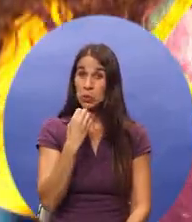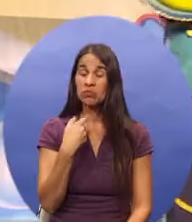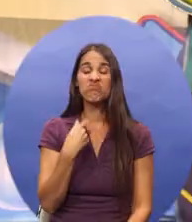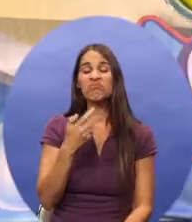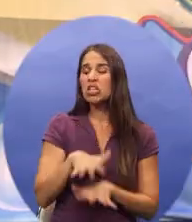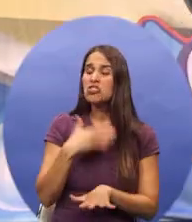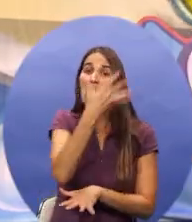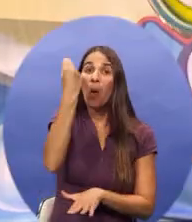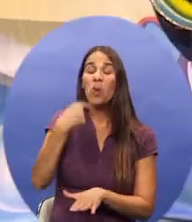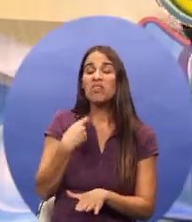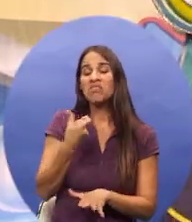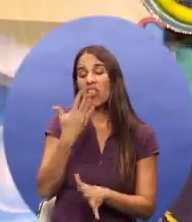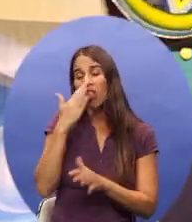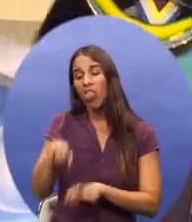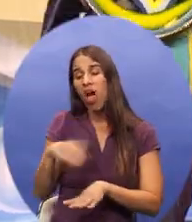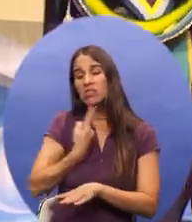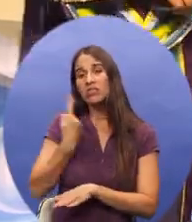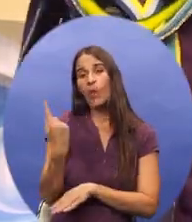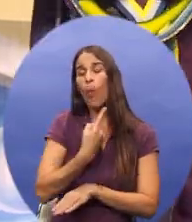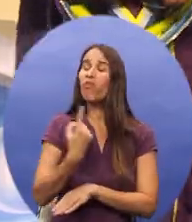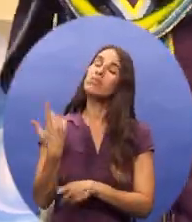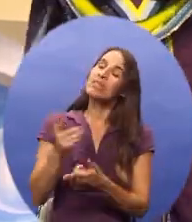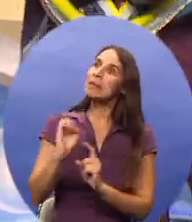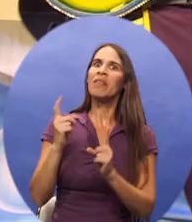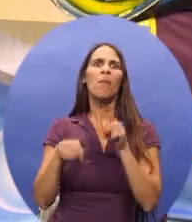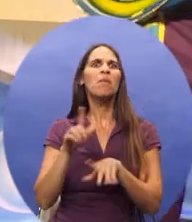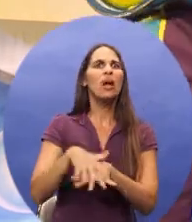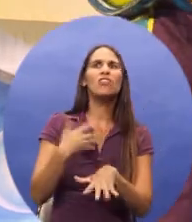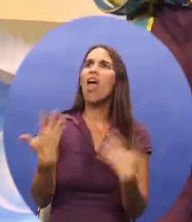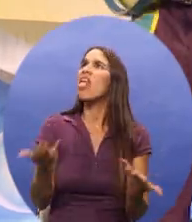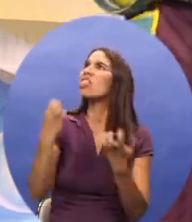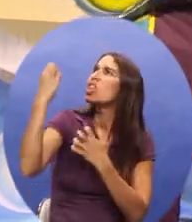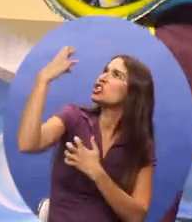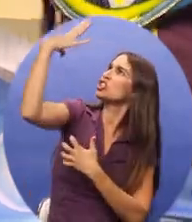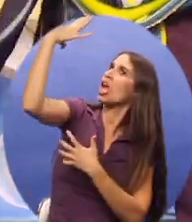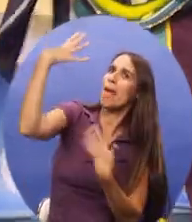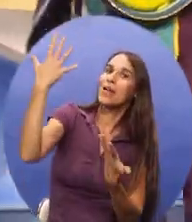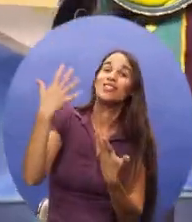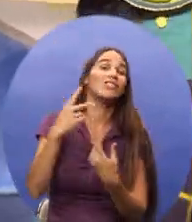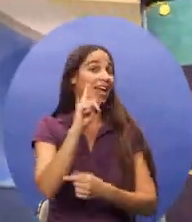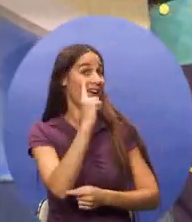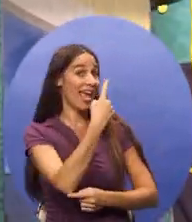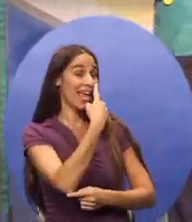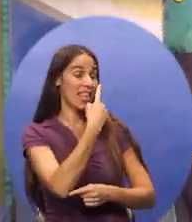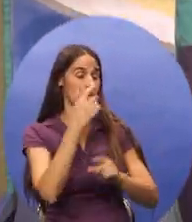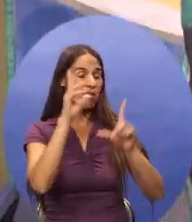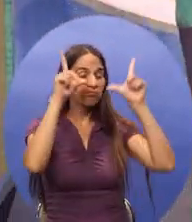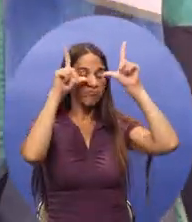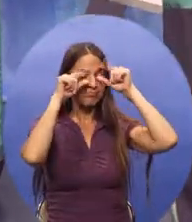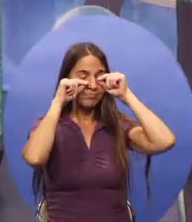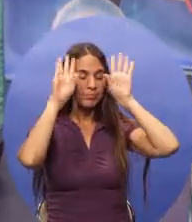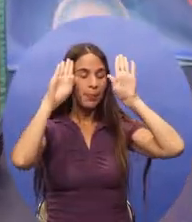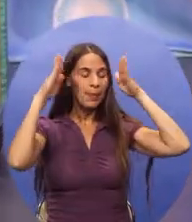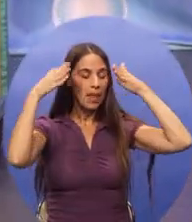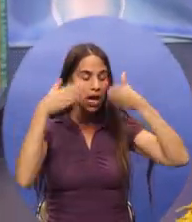עצוב, נשכח או קצת עזוב, אם קורה לי שפתאום אין לי שמש במרור. את עיניי אני